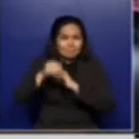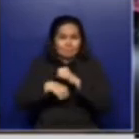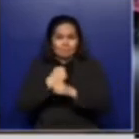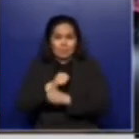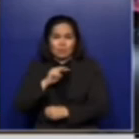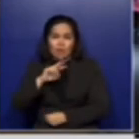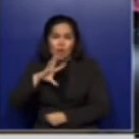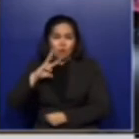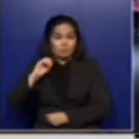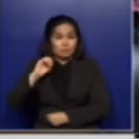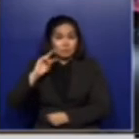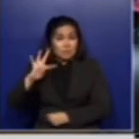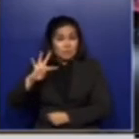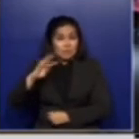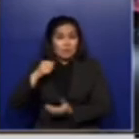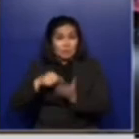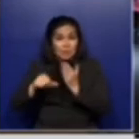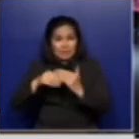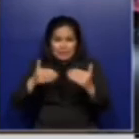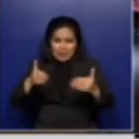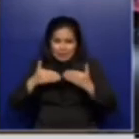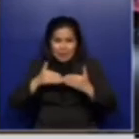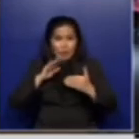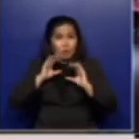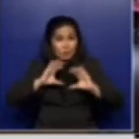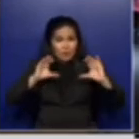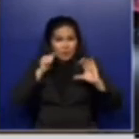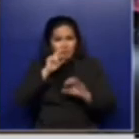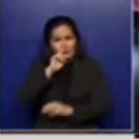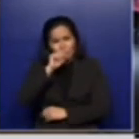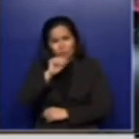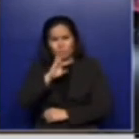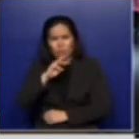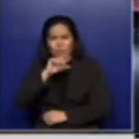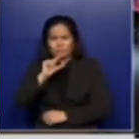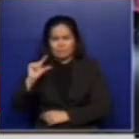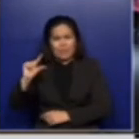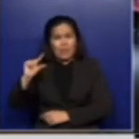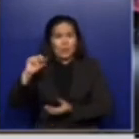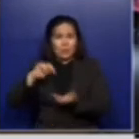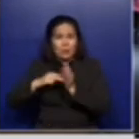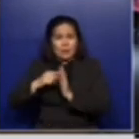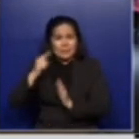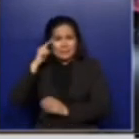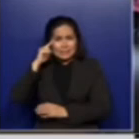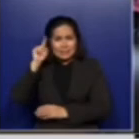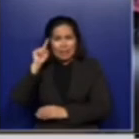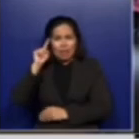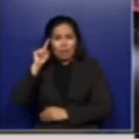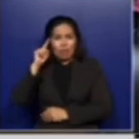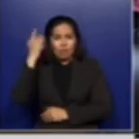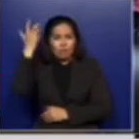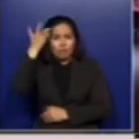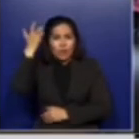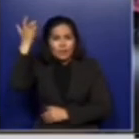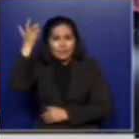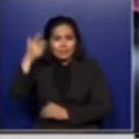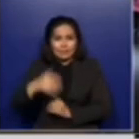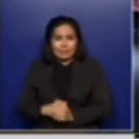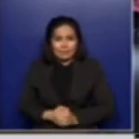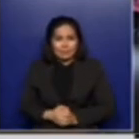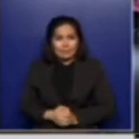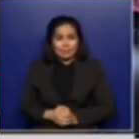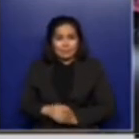2564ว่าจะสามารถจัดเก็บภาษีได้ 2.6 ล้านล้านนั้นเป็นความคาดการณ์ที่เพ้อฝันมากนะครับท่านประธานครับ